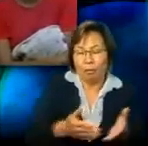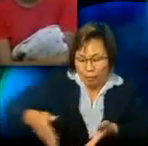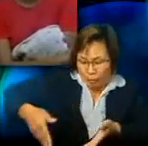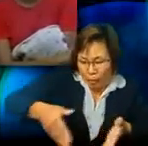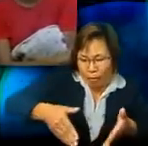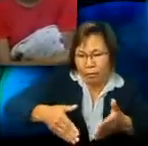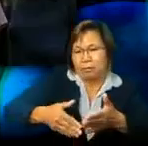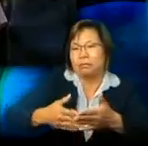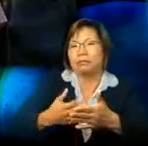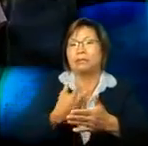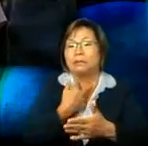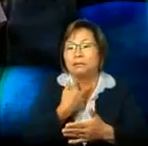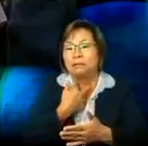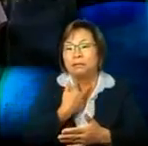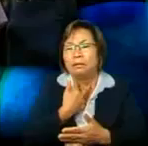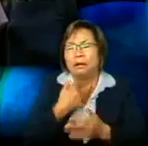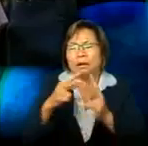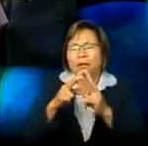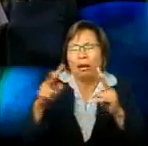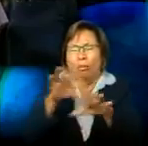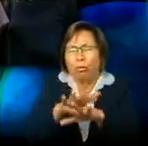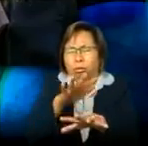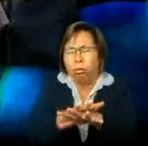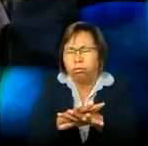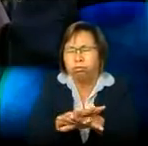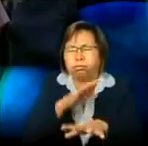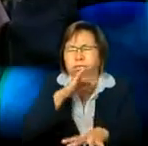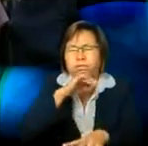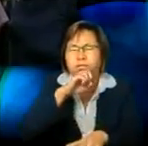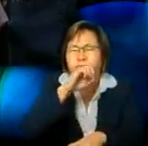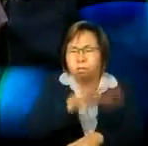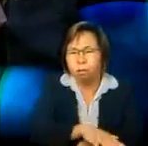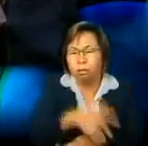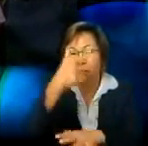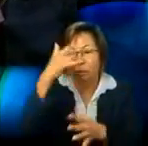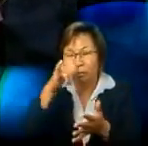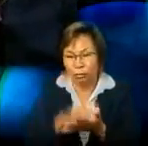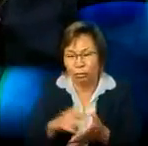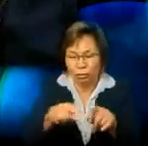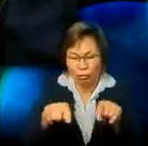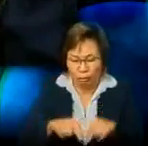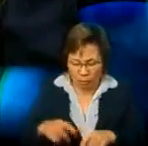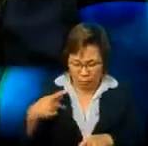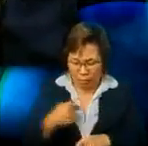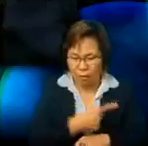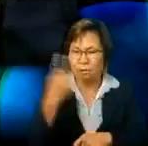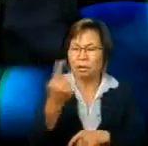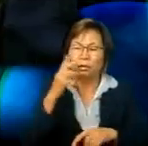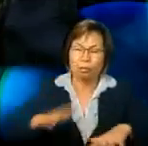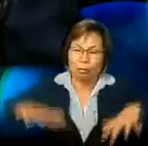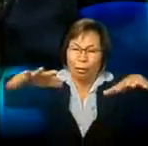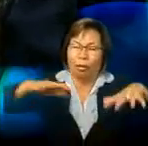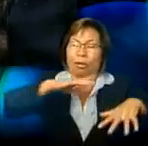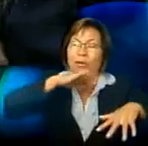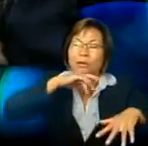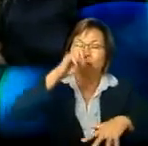tersumbat. Sebab dah terlalu banyak sampah. Sebab itulah tempat kita selalu banjir.